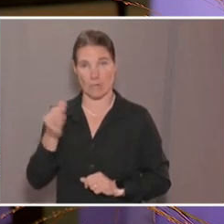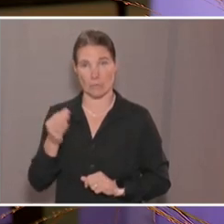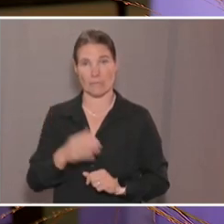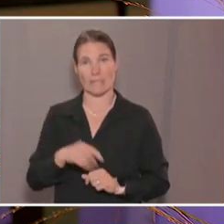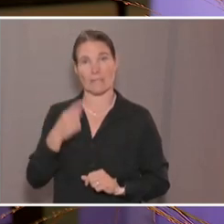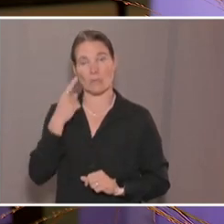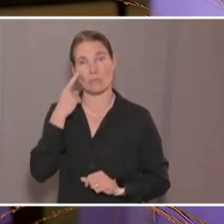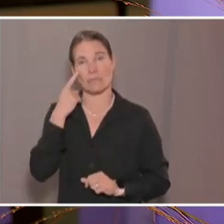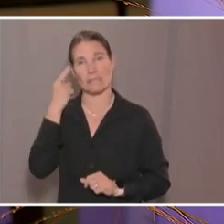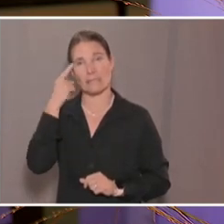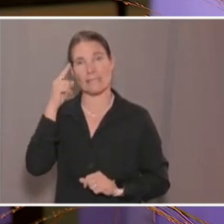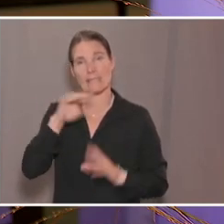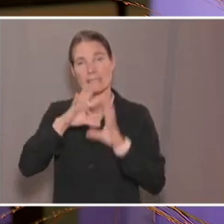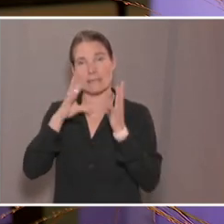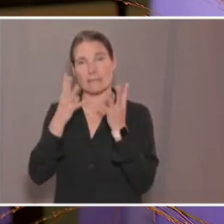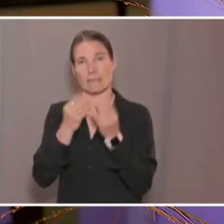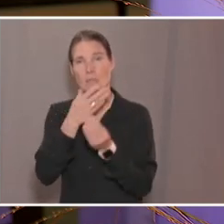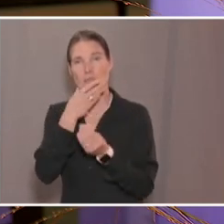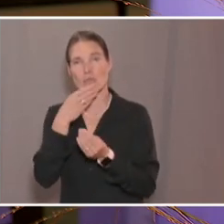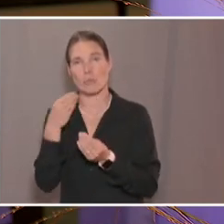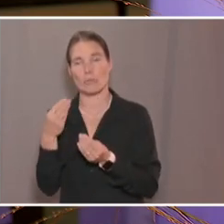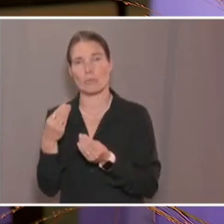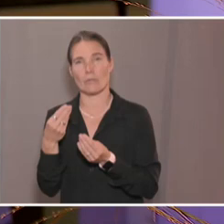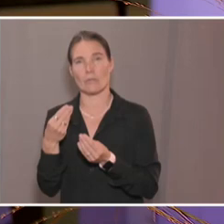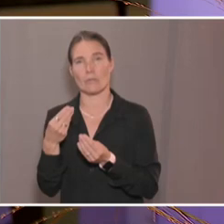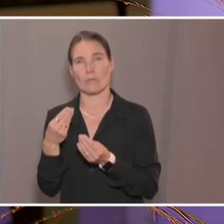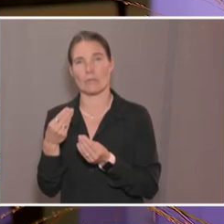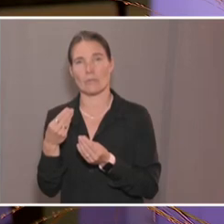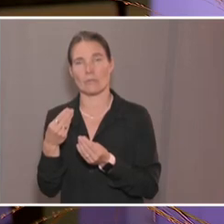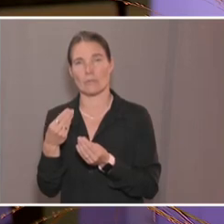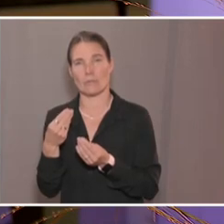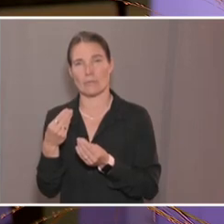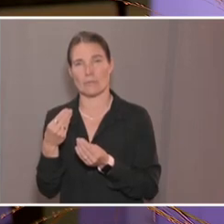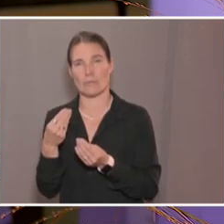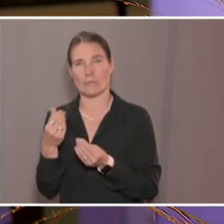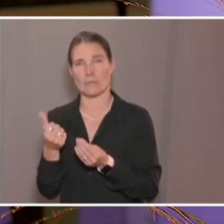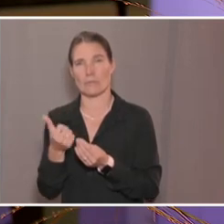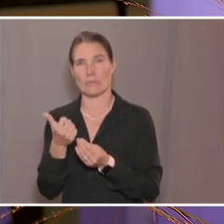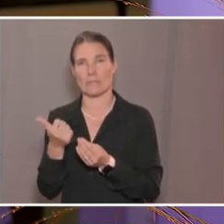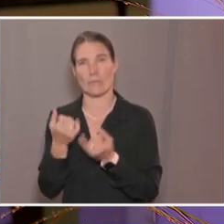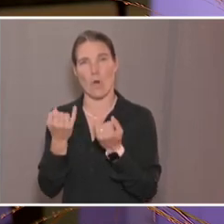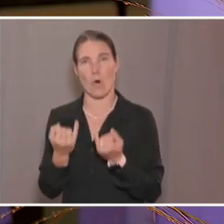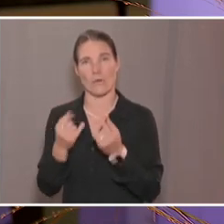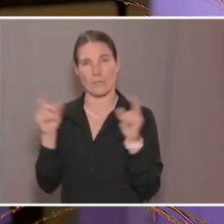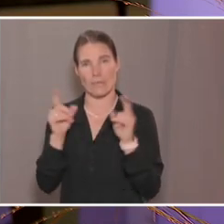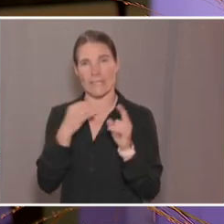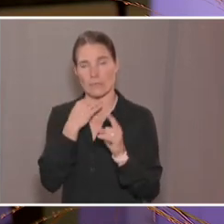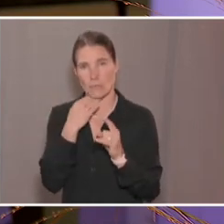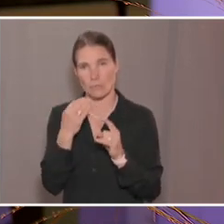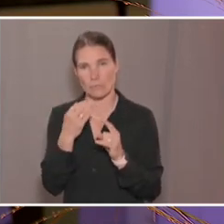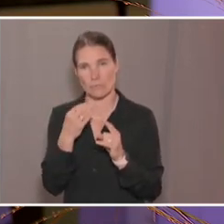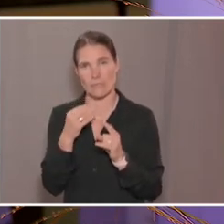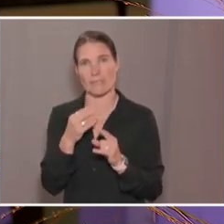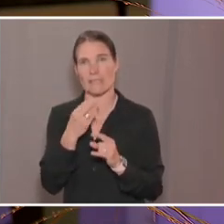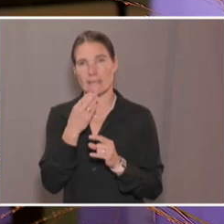ich insgesamt eine sehr schöne und gelungene Sache, die wir da heute feiern dürfen. Ich